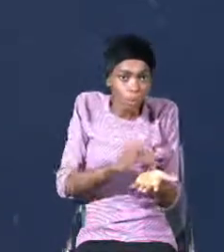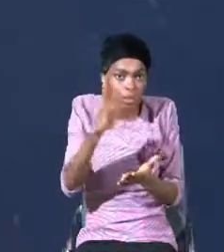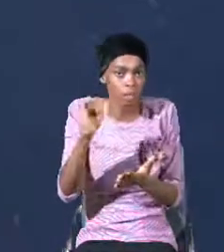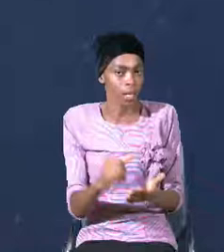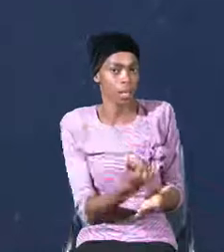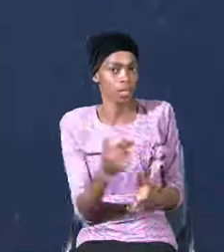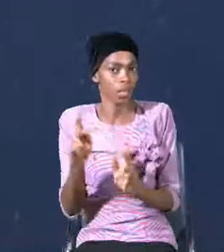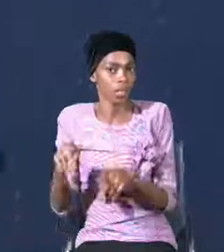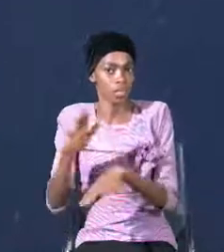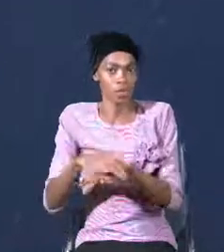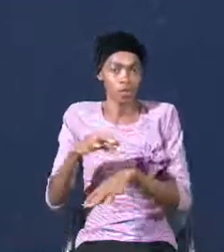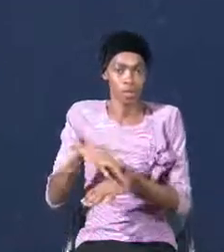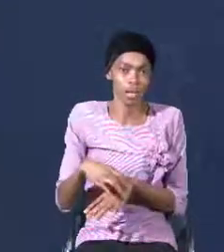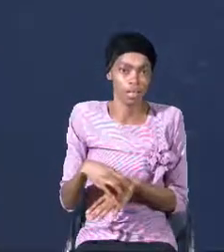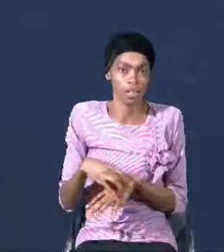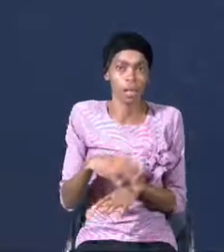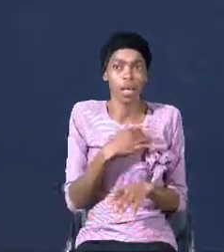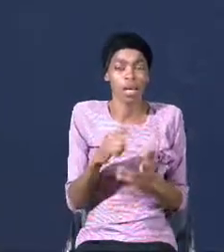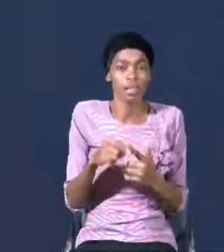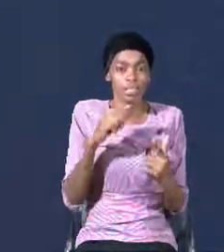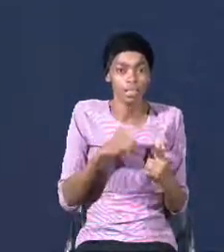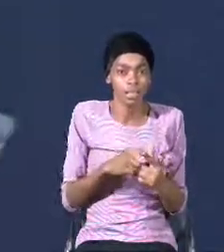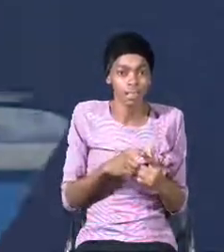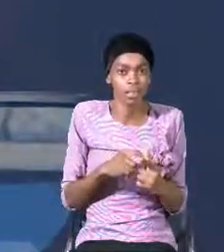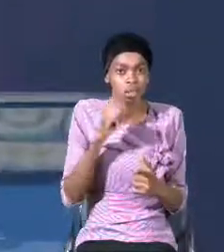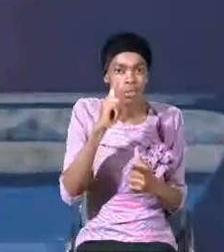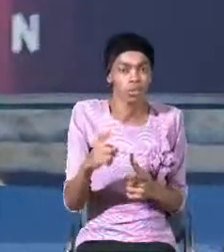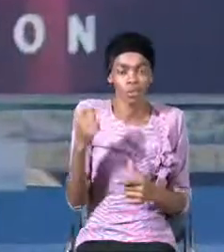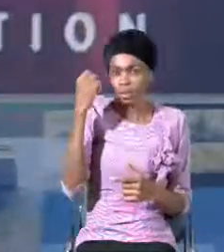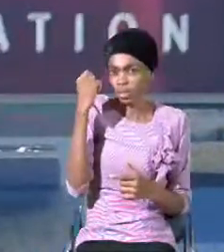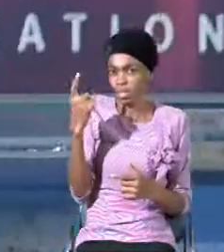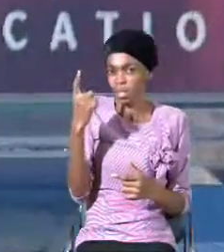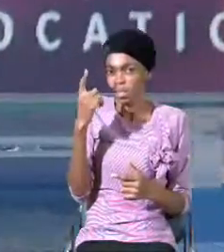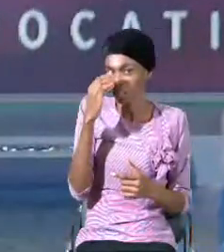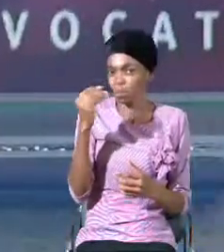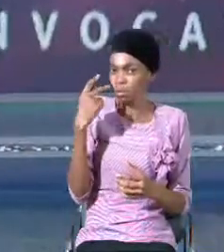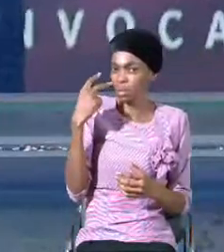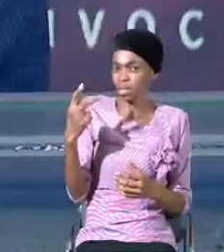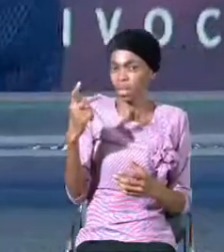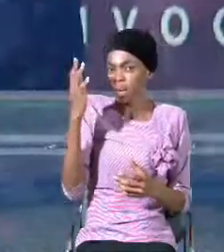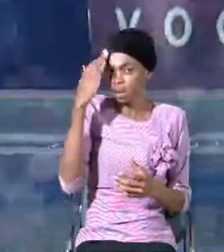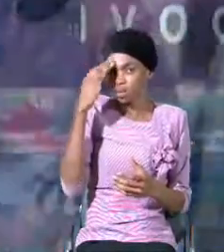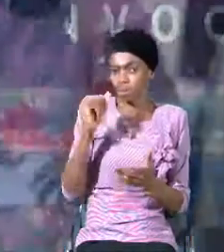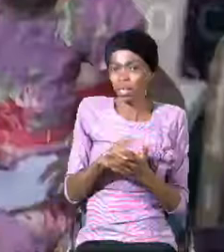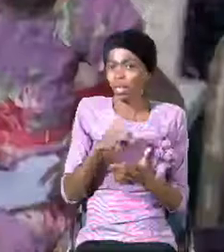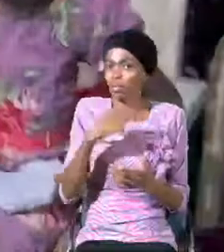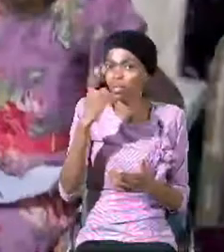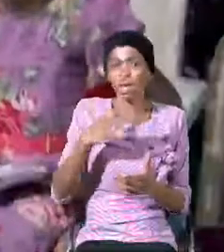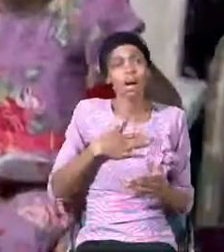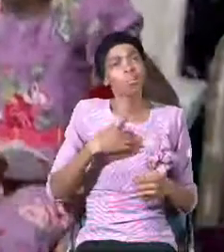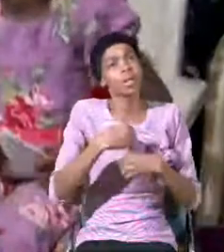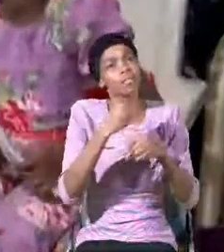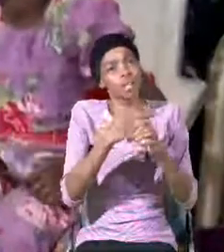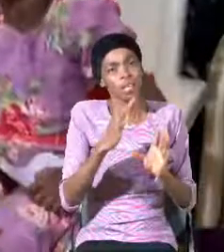être dupliqué par qui que ce soit. Et tu découvres cela. Et tu dis, mon